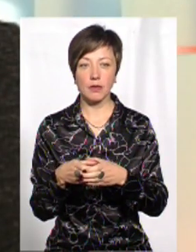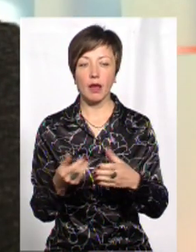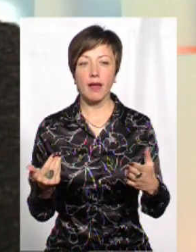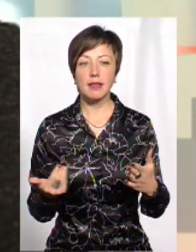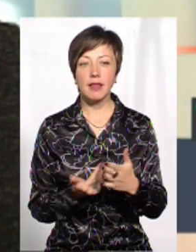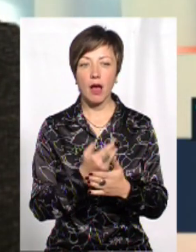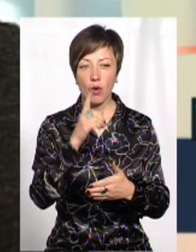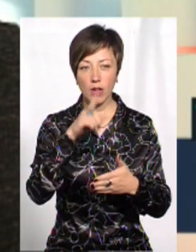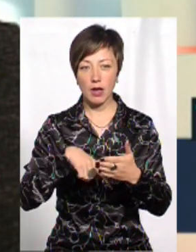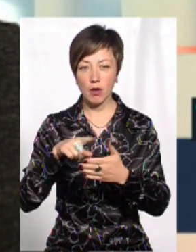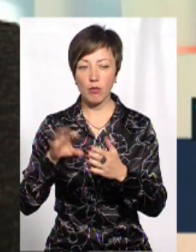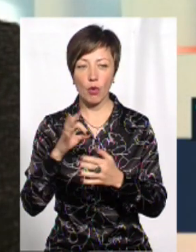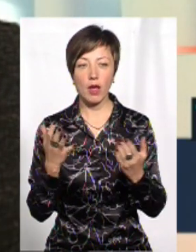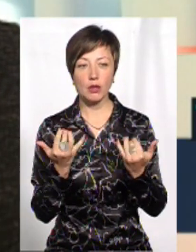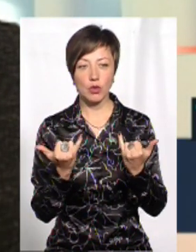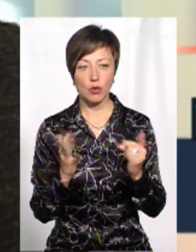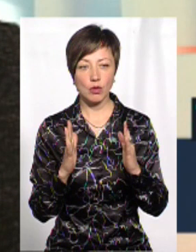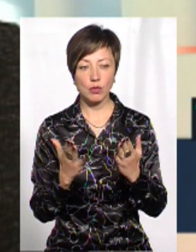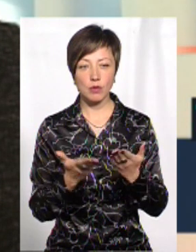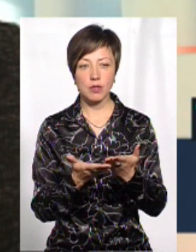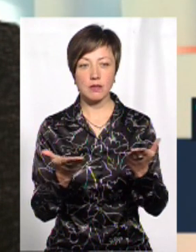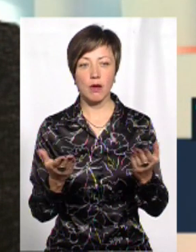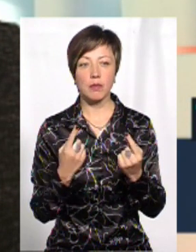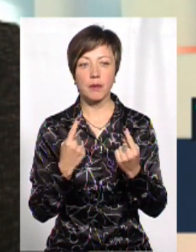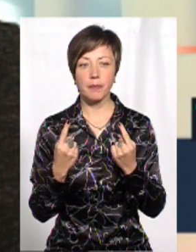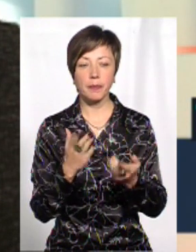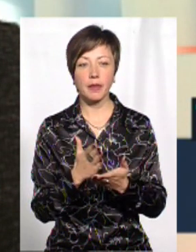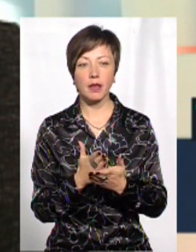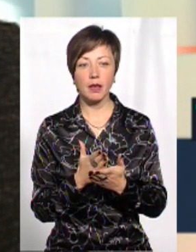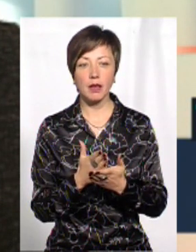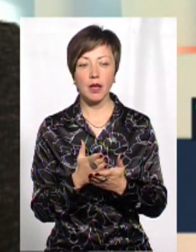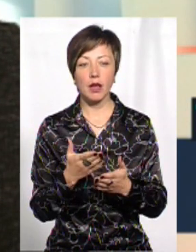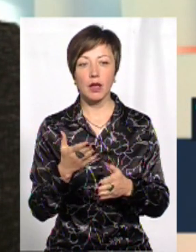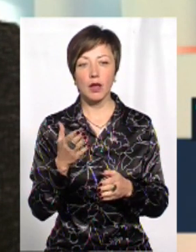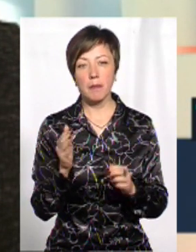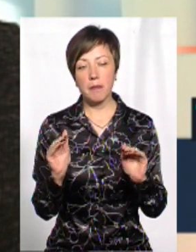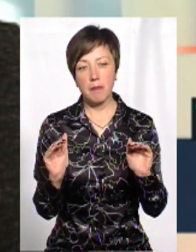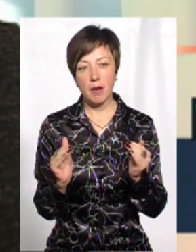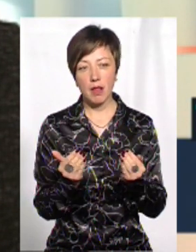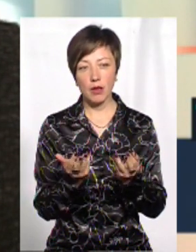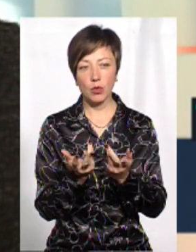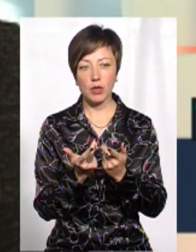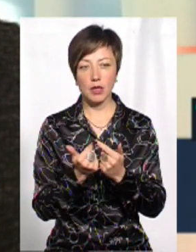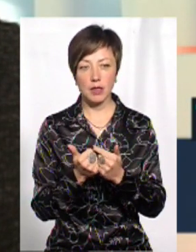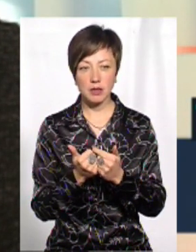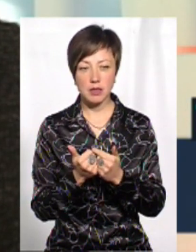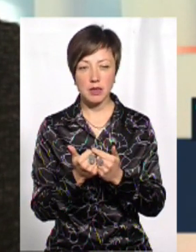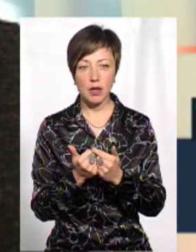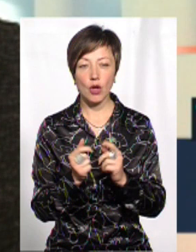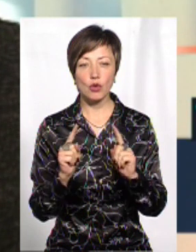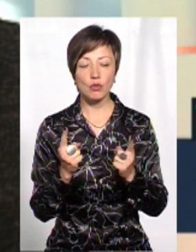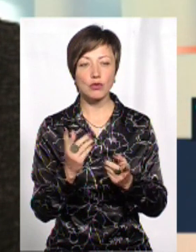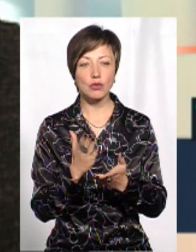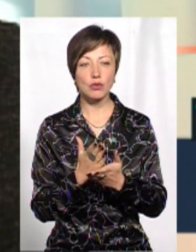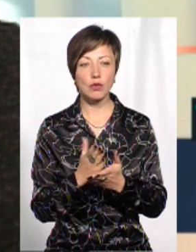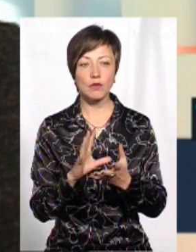Неорелігії, ті, про які ми сьогодні будемо з вами вести мову, становлять досить маленьку кількість від загальної цієї кількості, тому